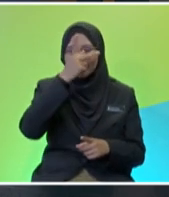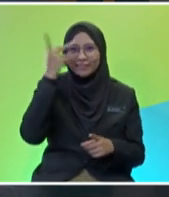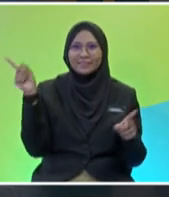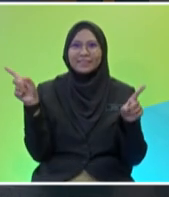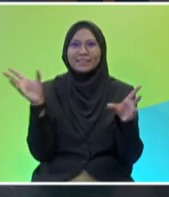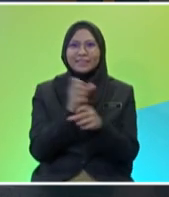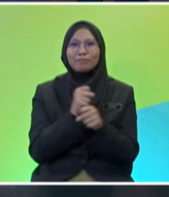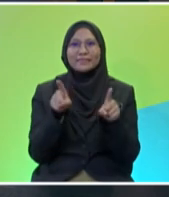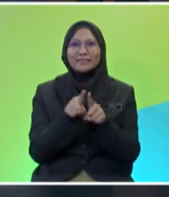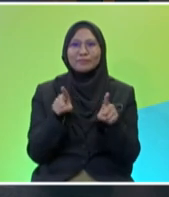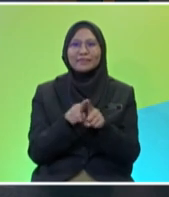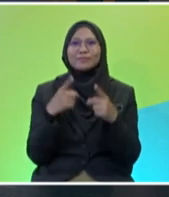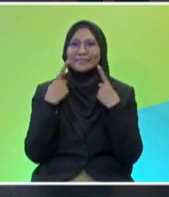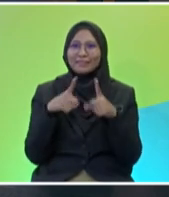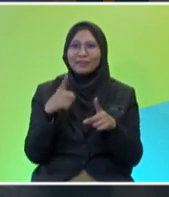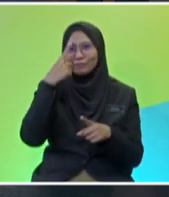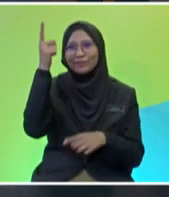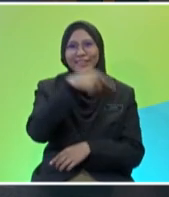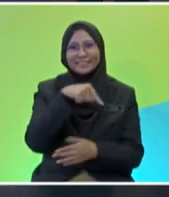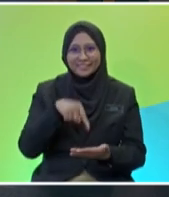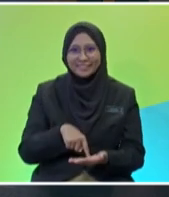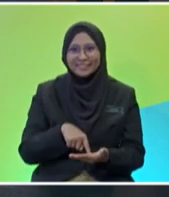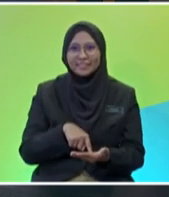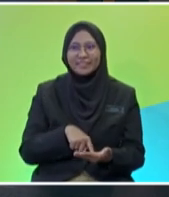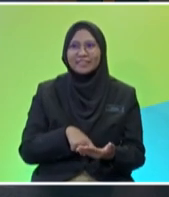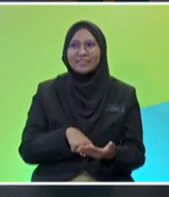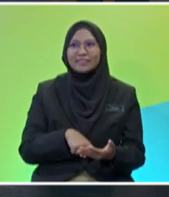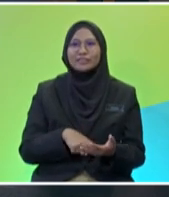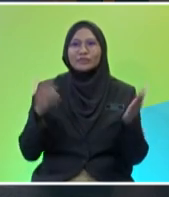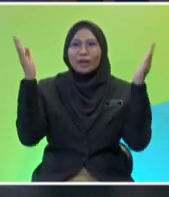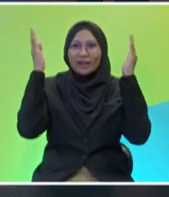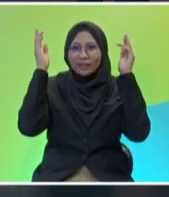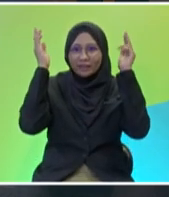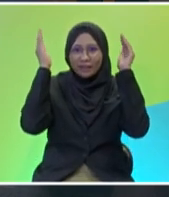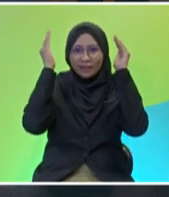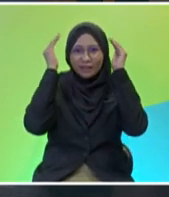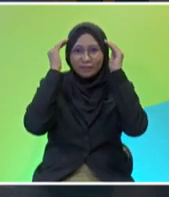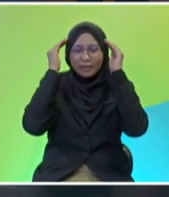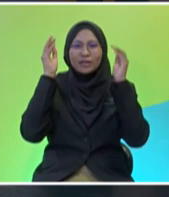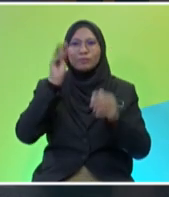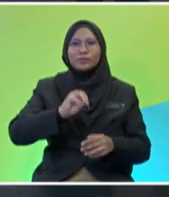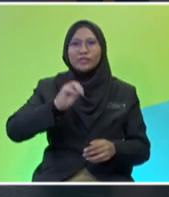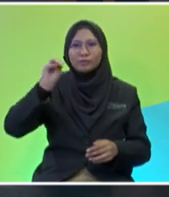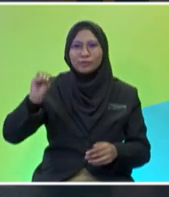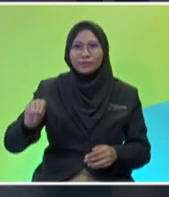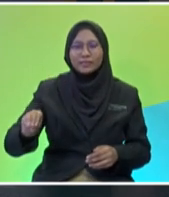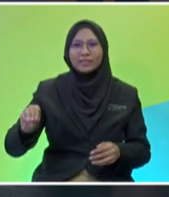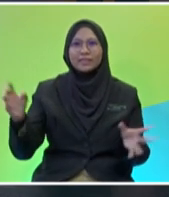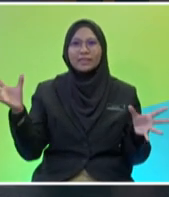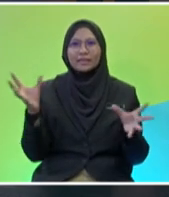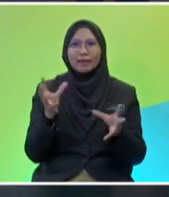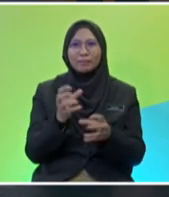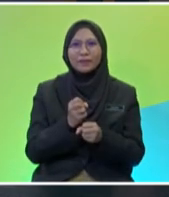coursey Memberikan ilmu pada hari ini harapnya murid yang sedang menonton di rumah dapat menggapai sekali ilmu dan